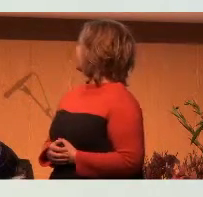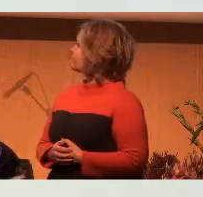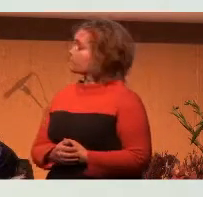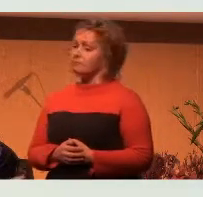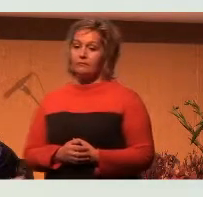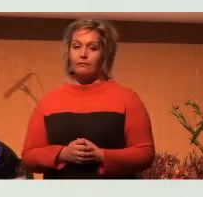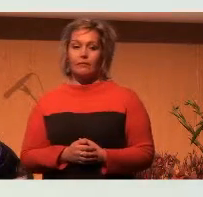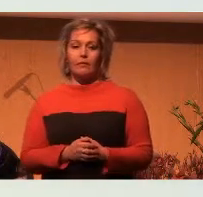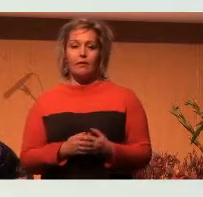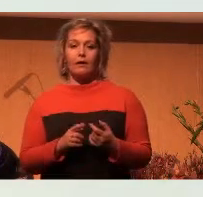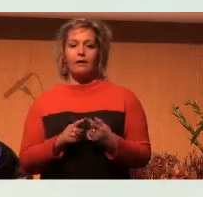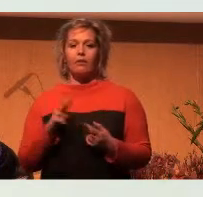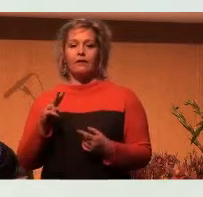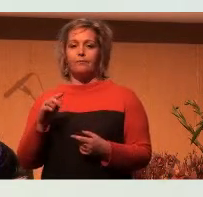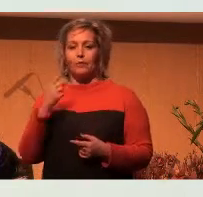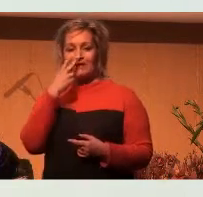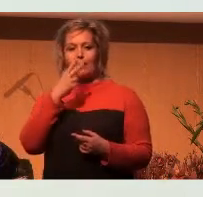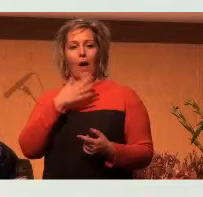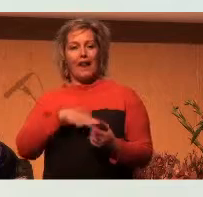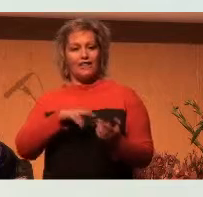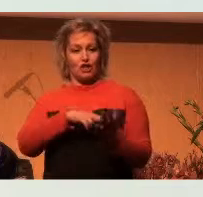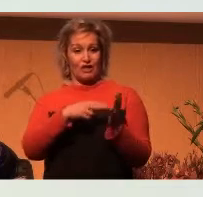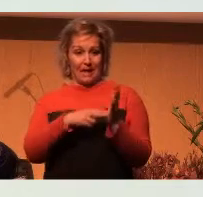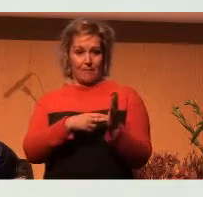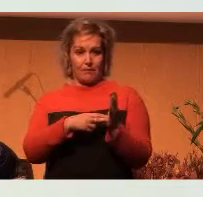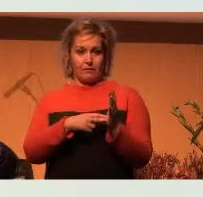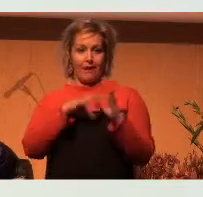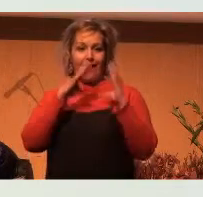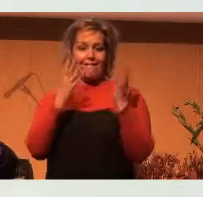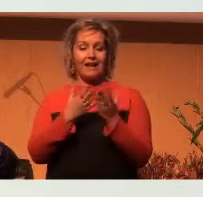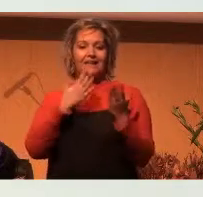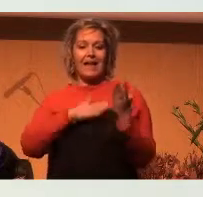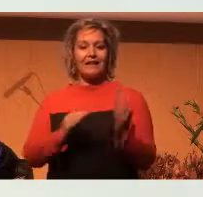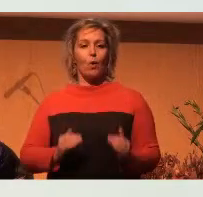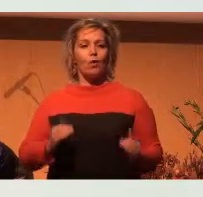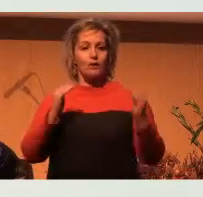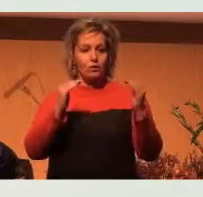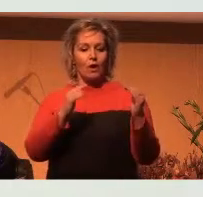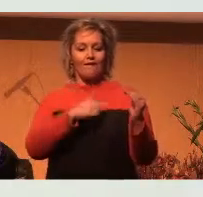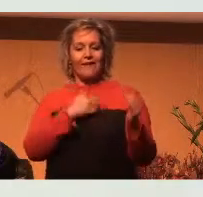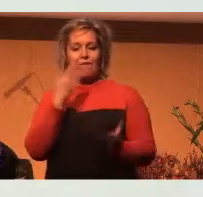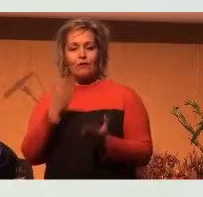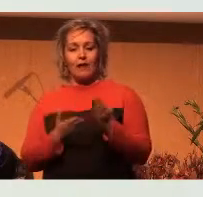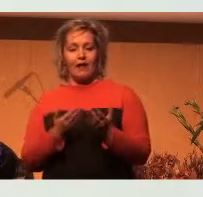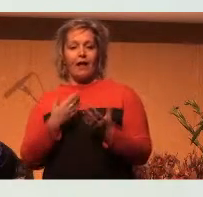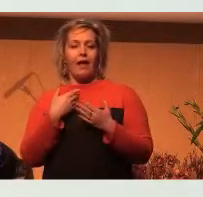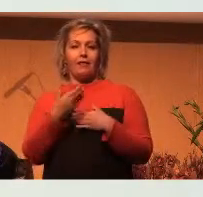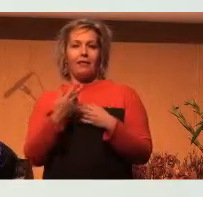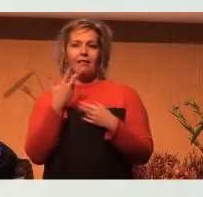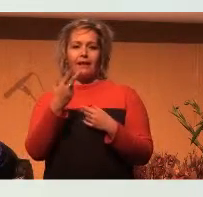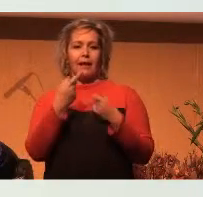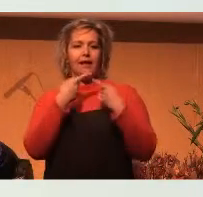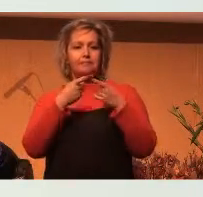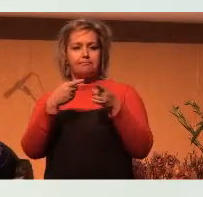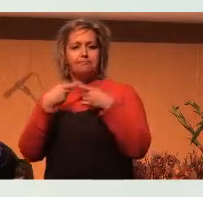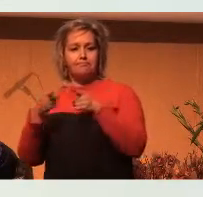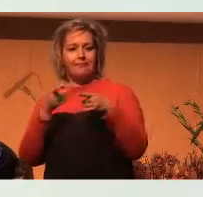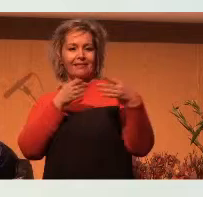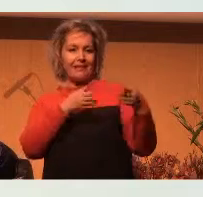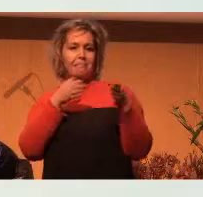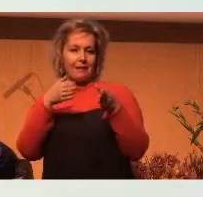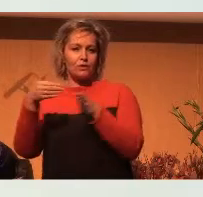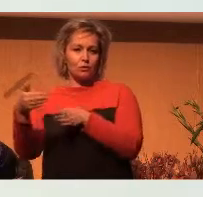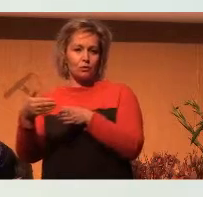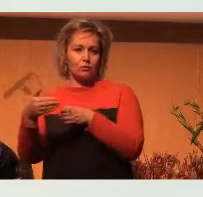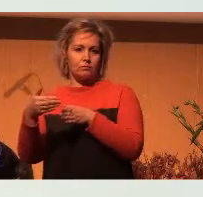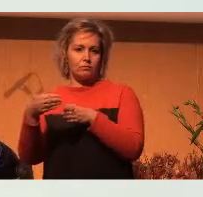Når WHO ser på helsesystemer, altså Verdens helseorganisasjon, så vurderer de det etter tre ulike dimensjoner når det gjelder